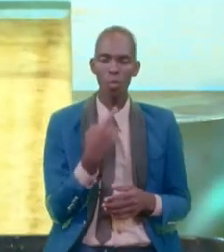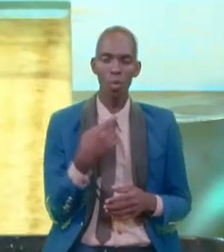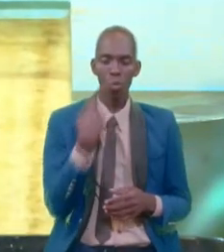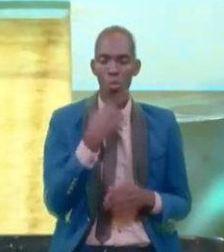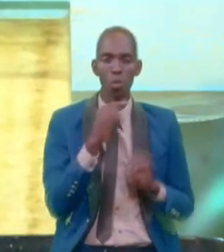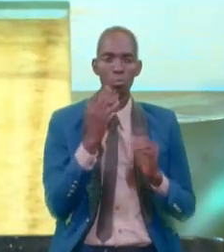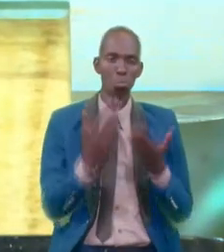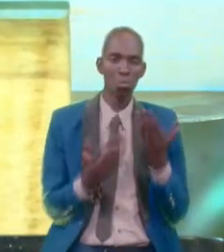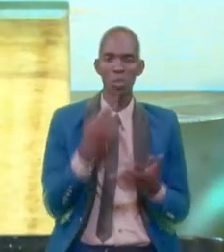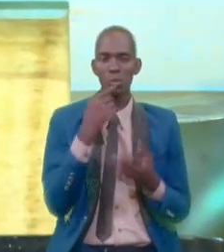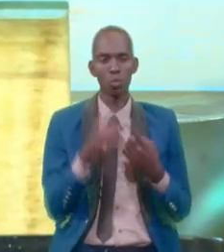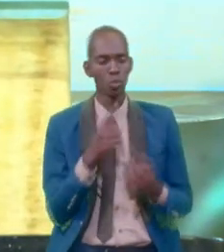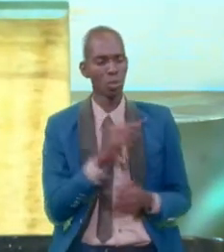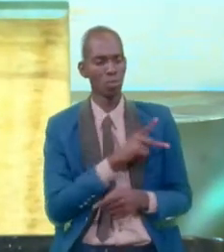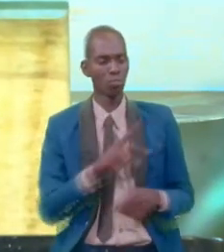fais-tu?